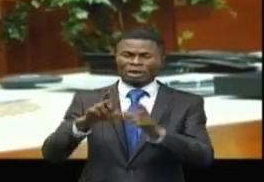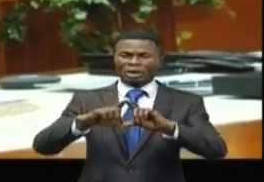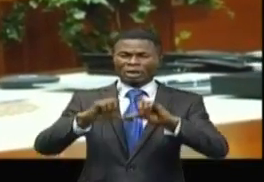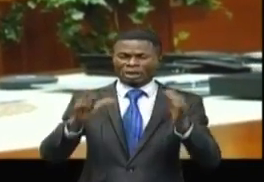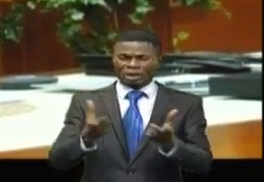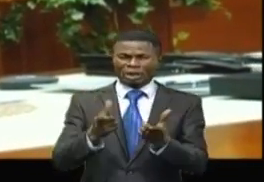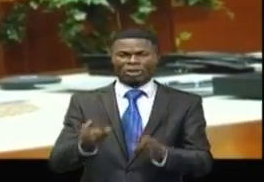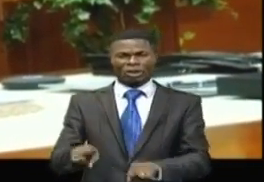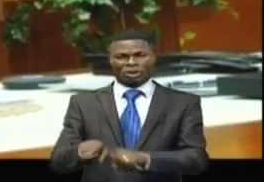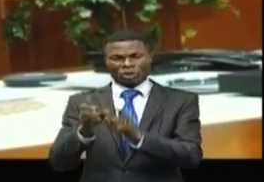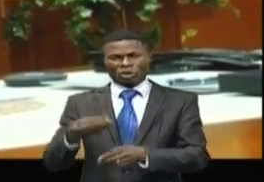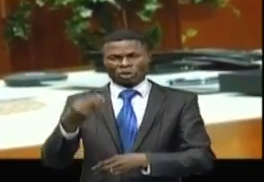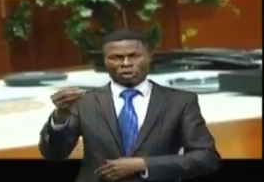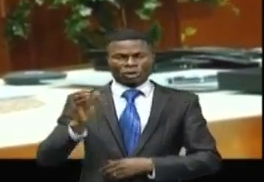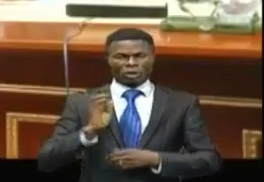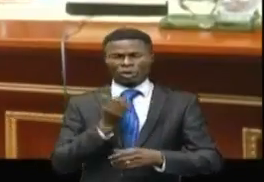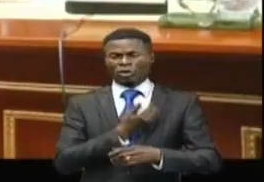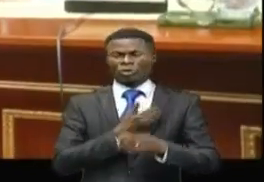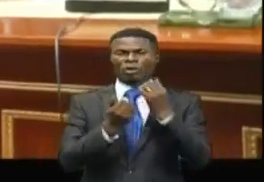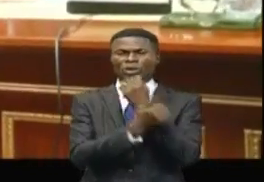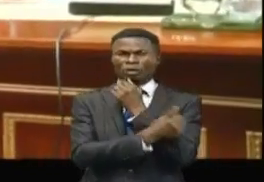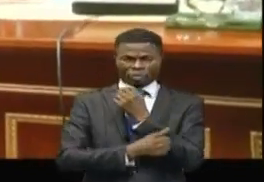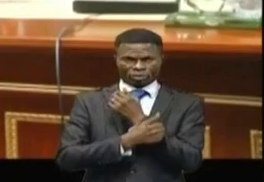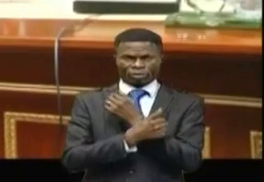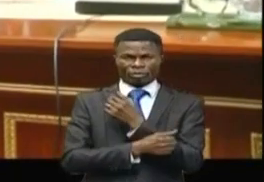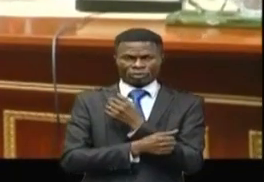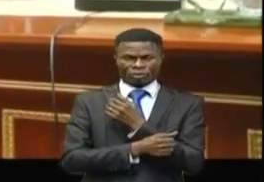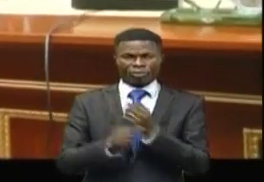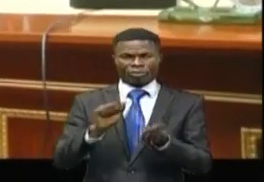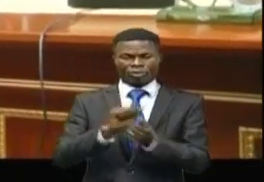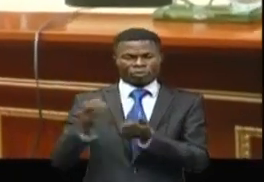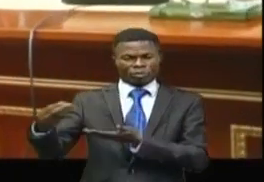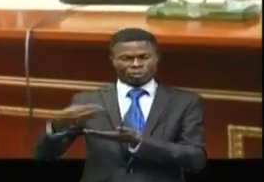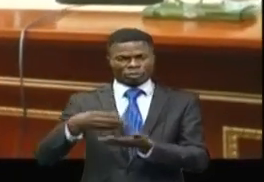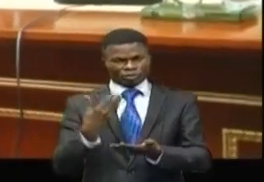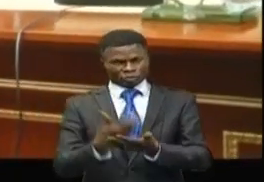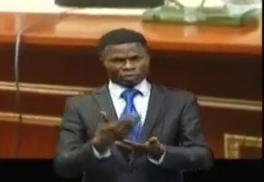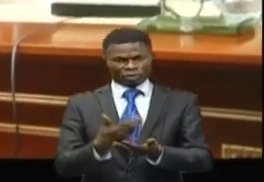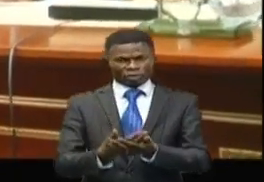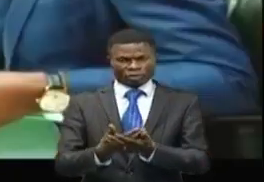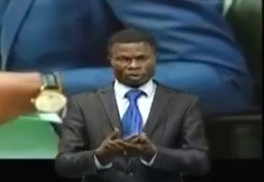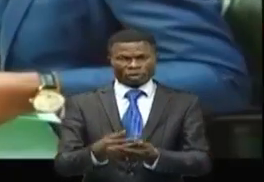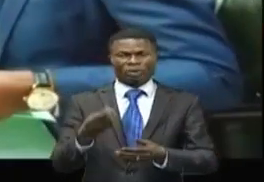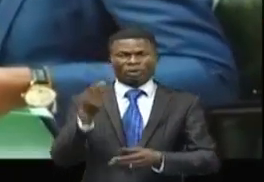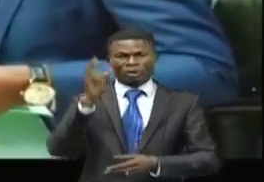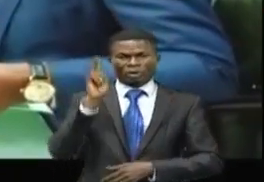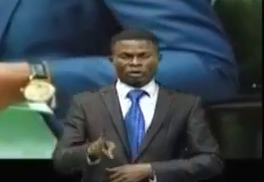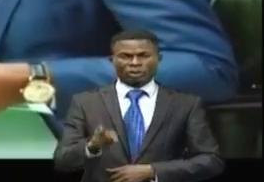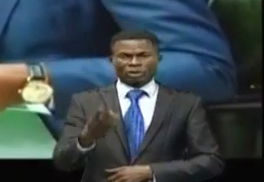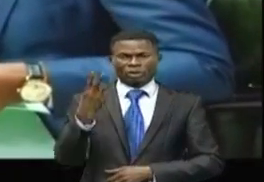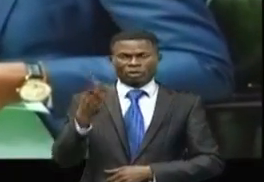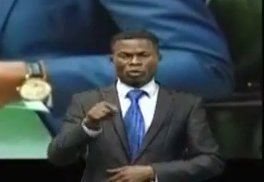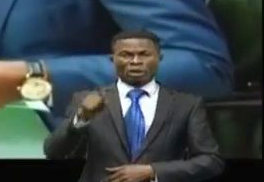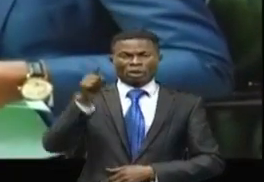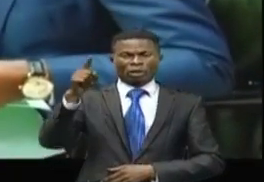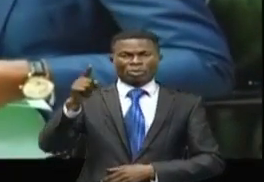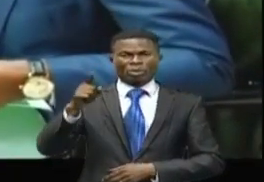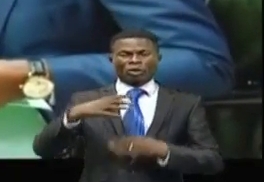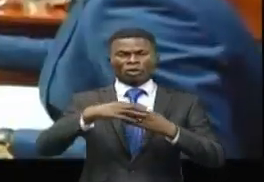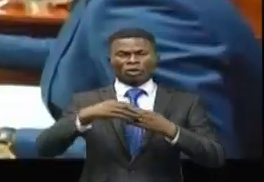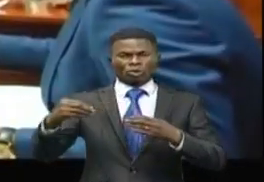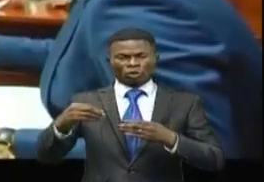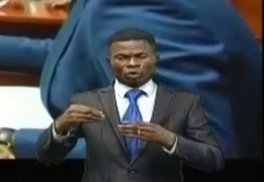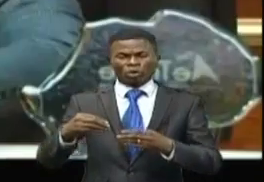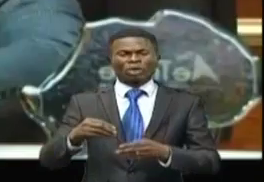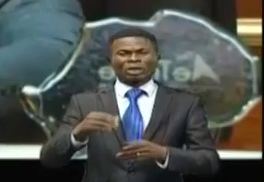accorder à notre pays suivi du décaissement immédiat d'un crédit de 203 millions de dollars pour répondre aux besoins de